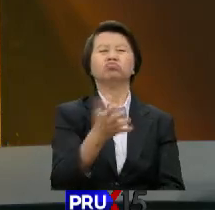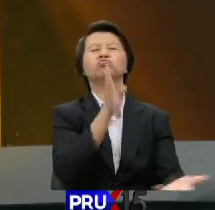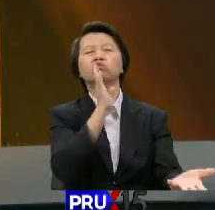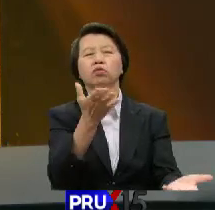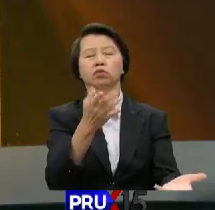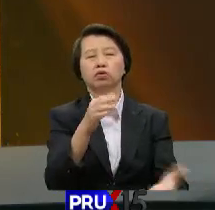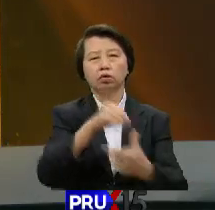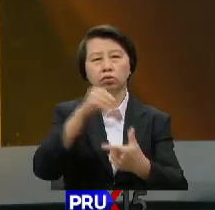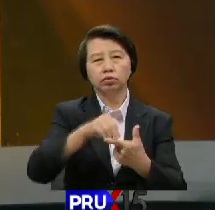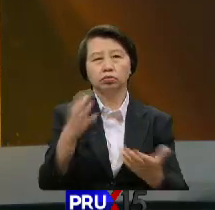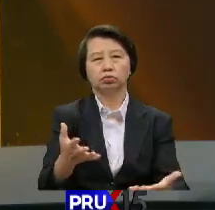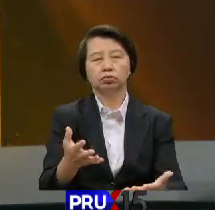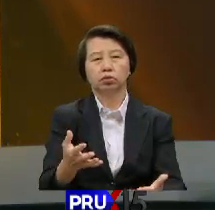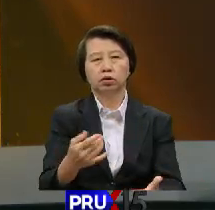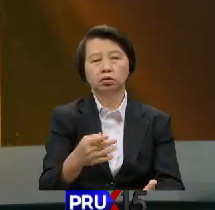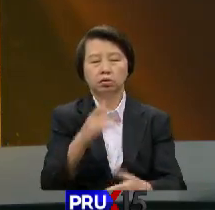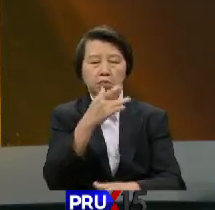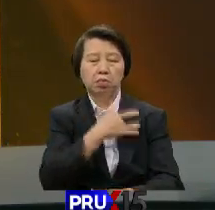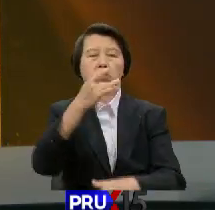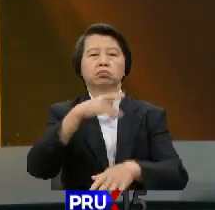menyentuh isu pribadi